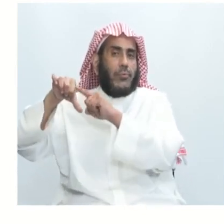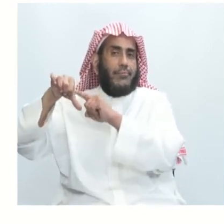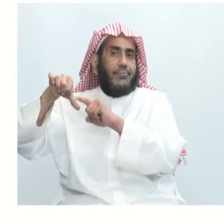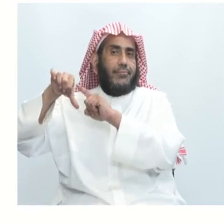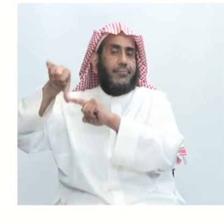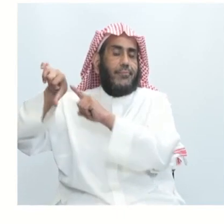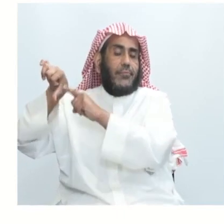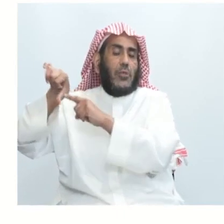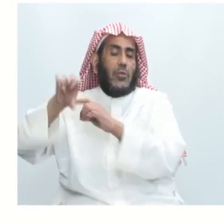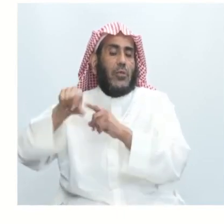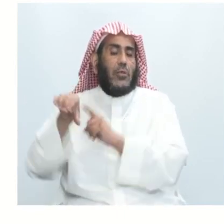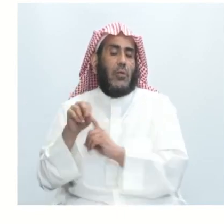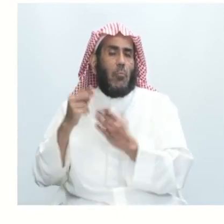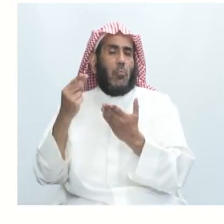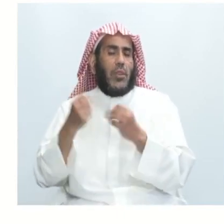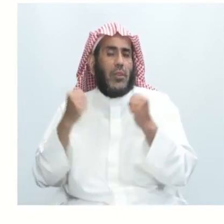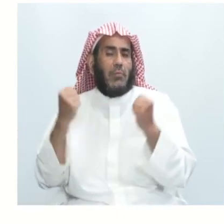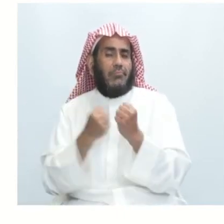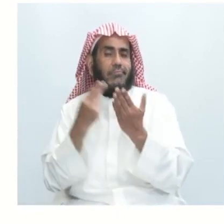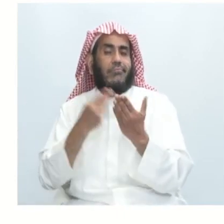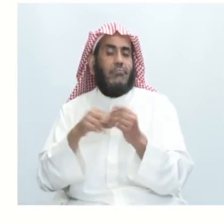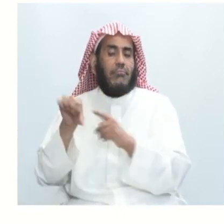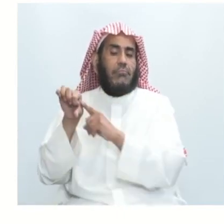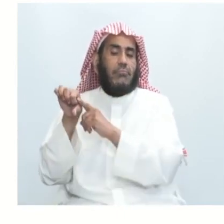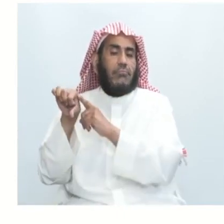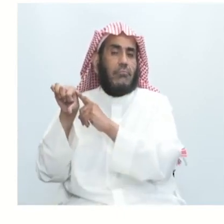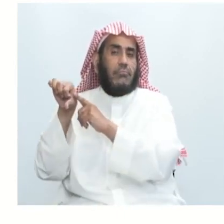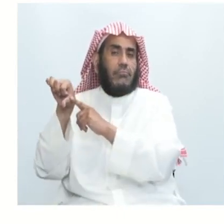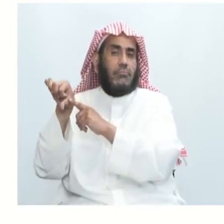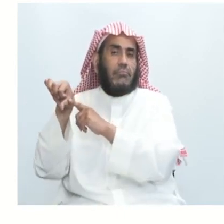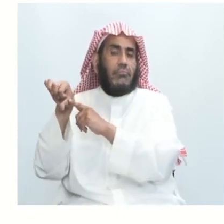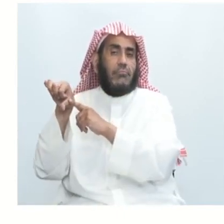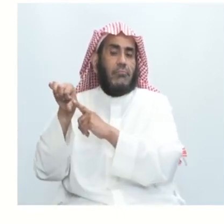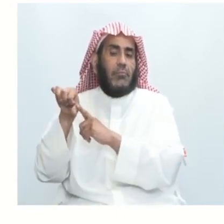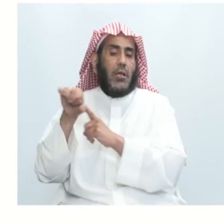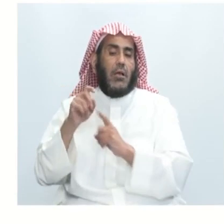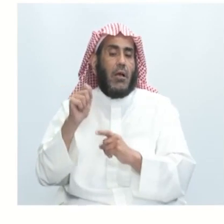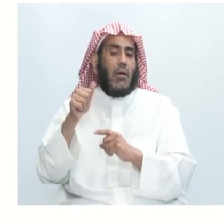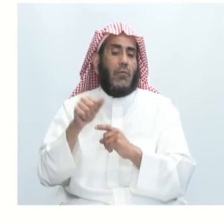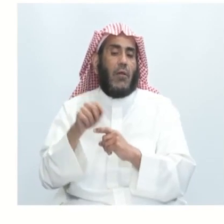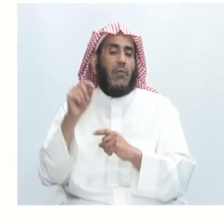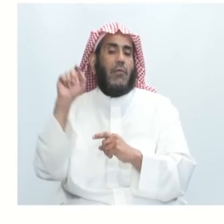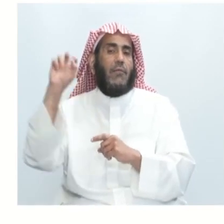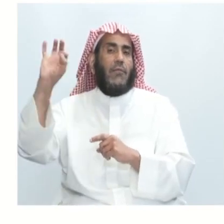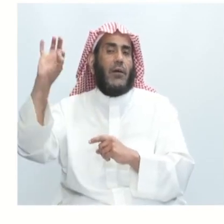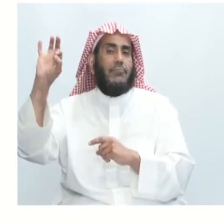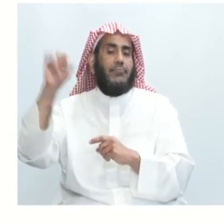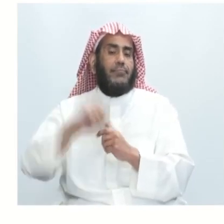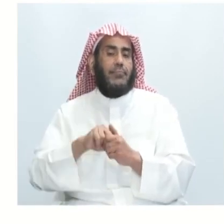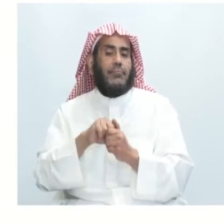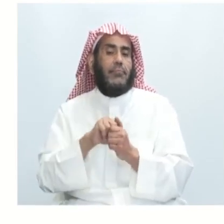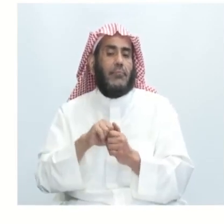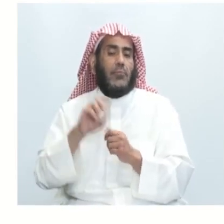الباء وينتج عنها كما عرفت عرفت الموضوع الذي يتحدث عنه هو حرفه الفعل وايضا هنا